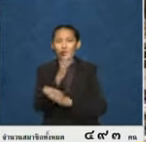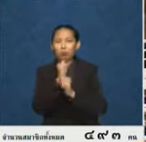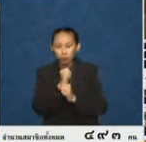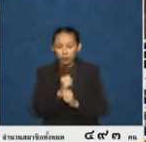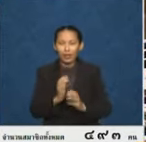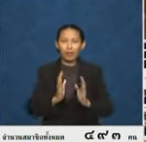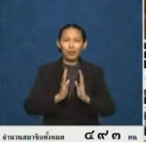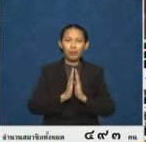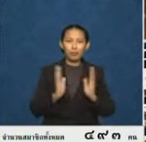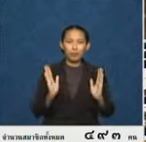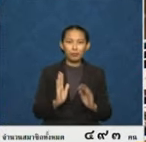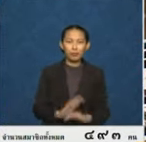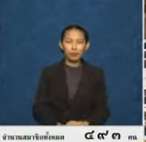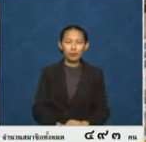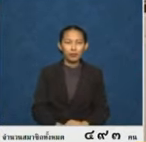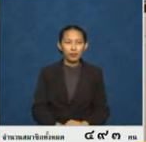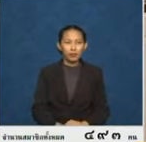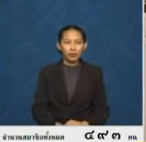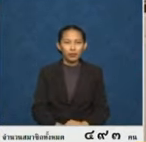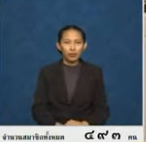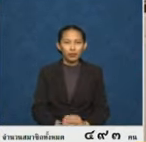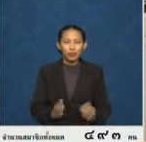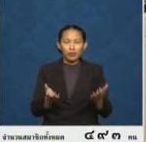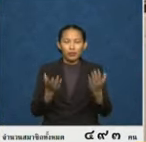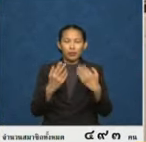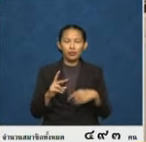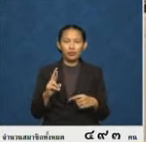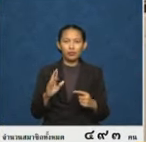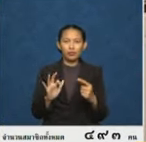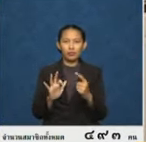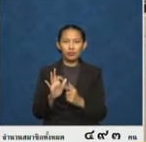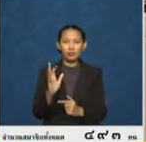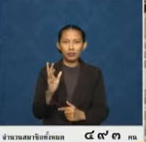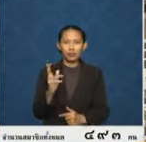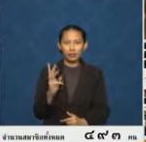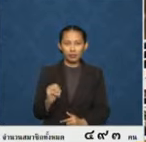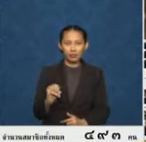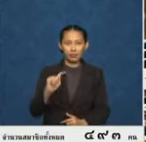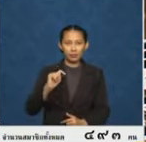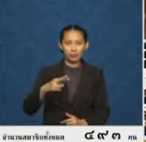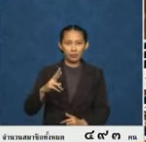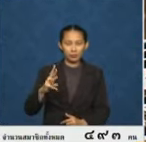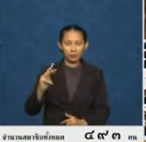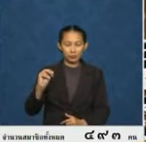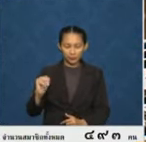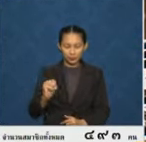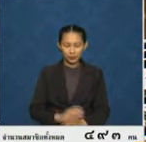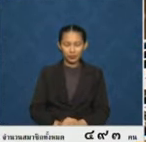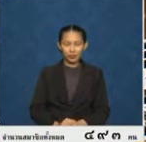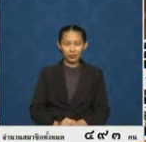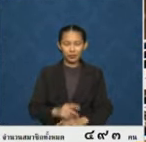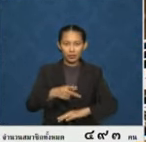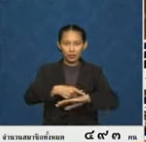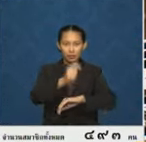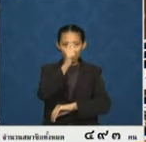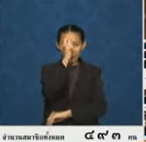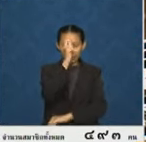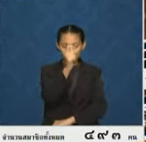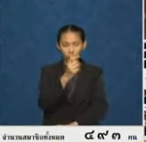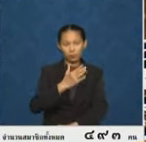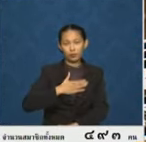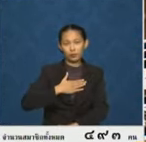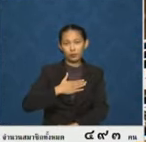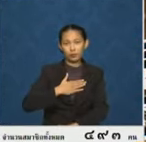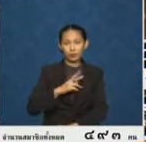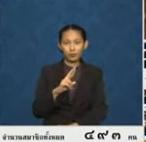ครับครับต่อไปท่านร่มธรขำนุรักษ์ครับเชิญครับท่านประธานสภาที่เคารพกผมร่ม